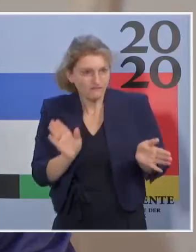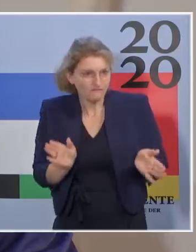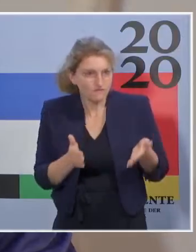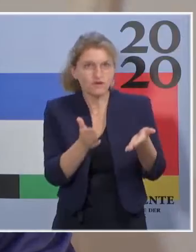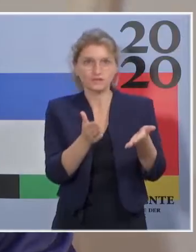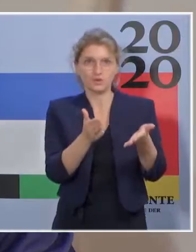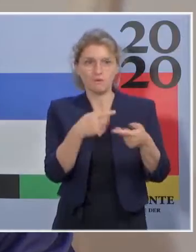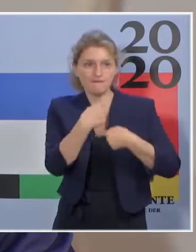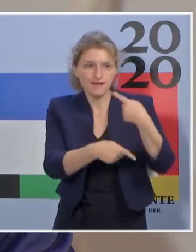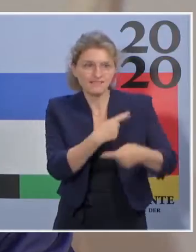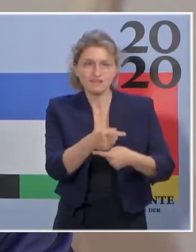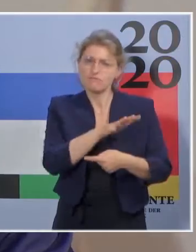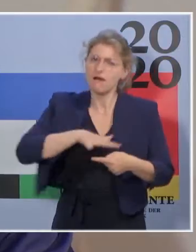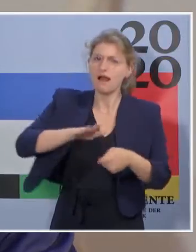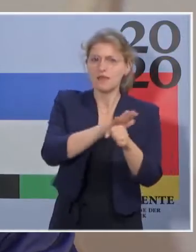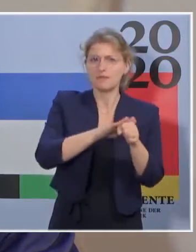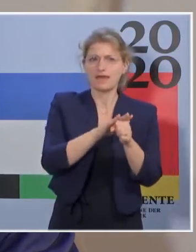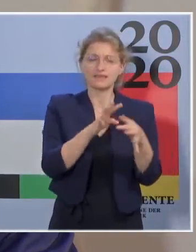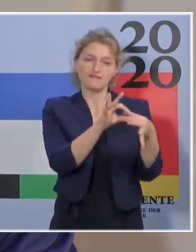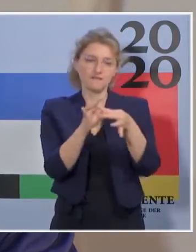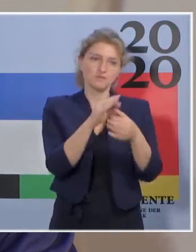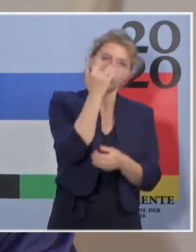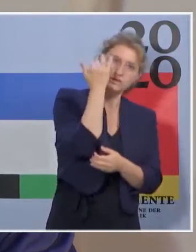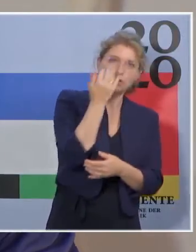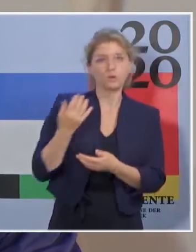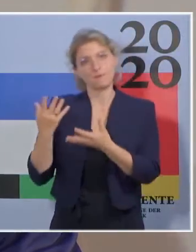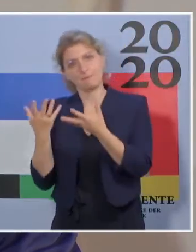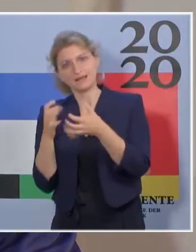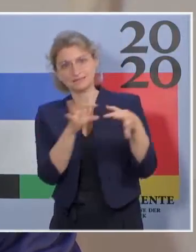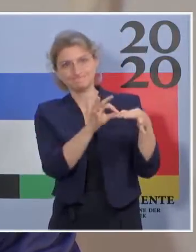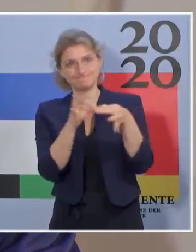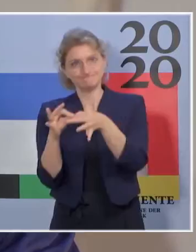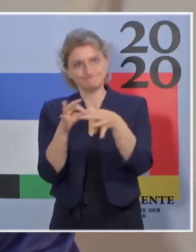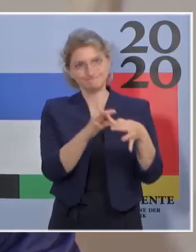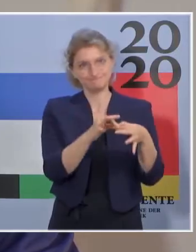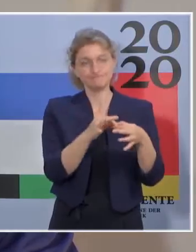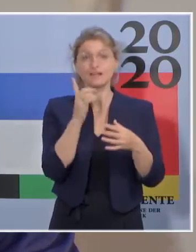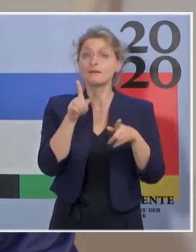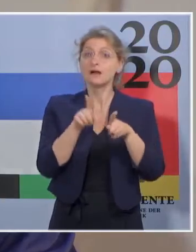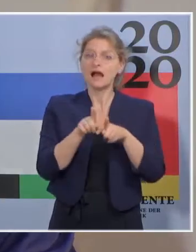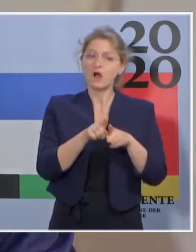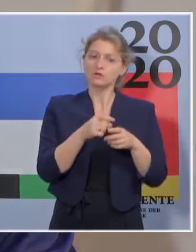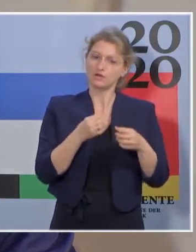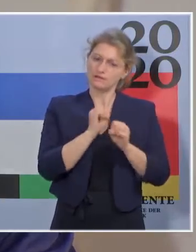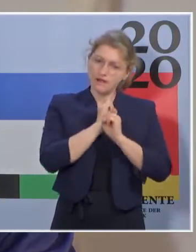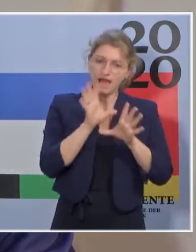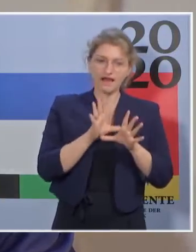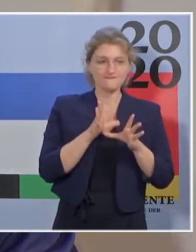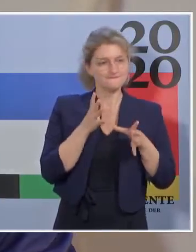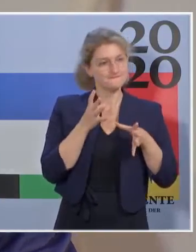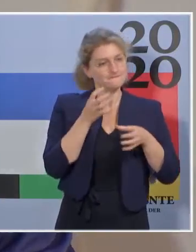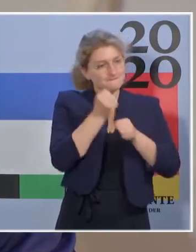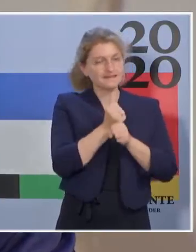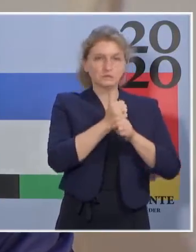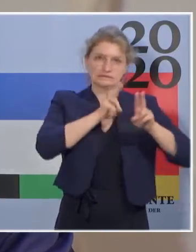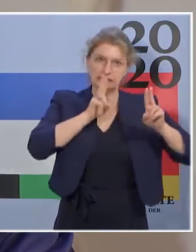Bereichen, Verbindung von Theorie und Praxis. Wir haben aber eine deutliche fassungsrechtliche Schwerpunktsetzung. Ich